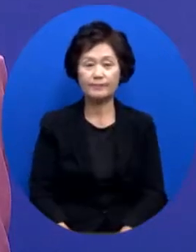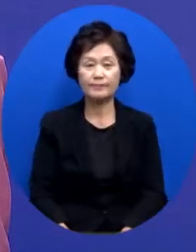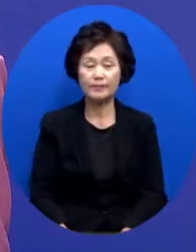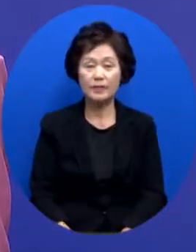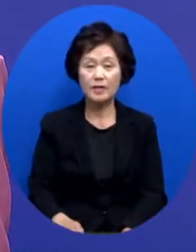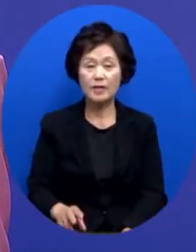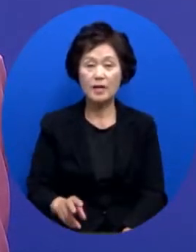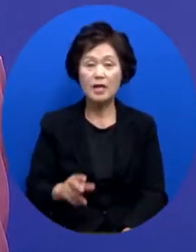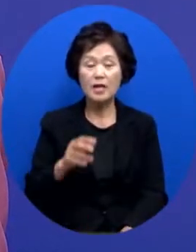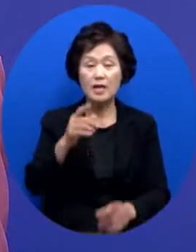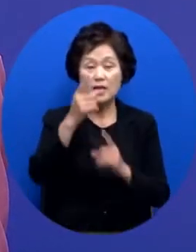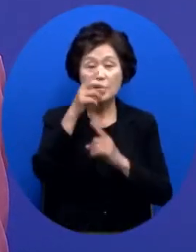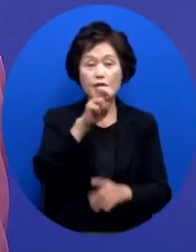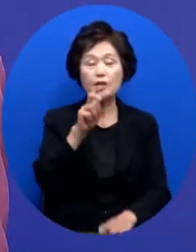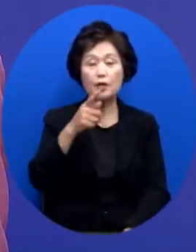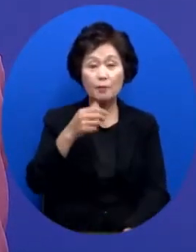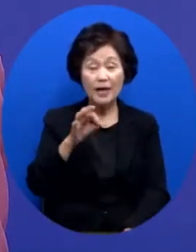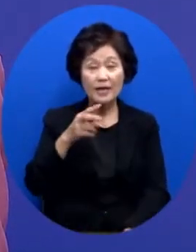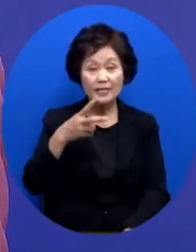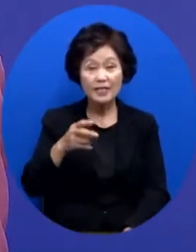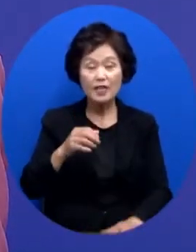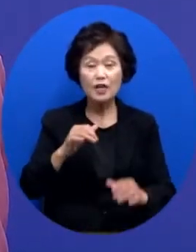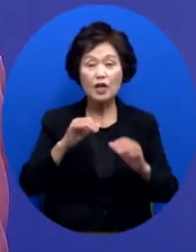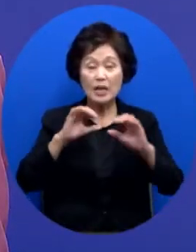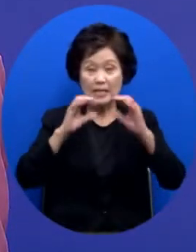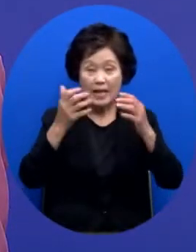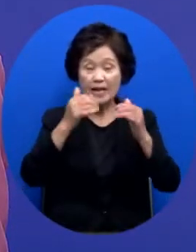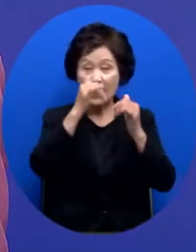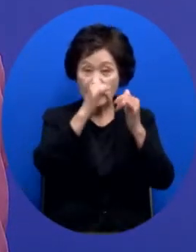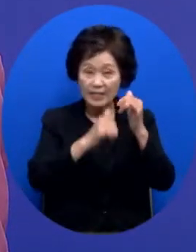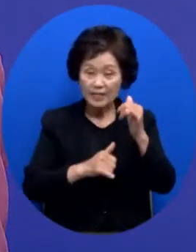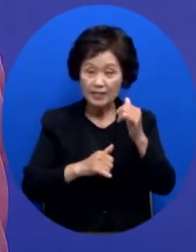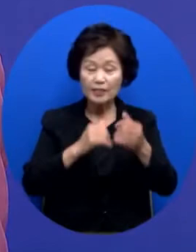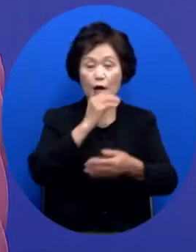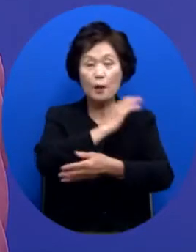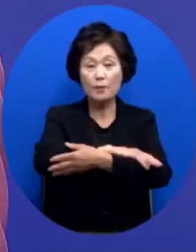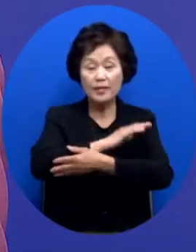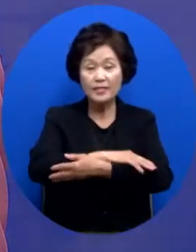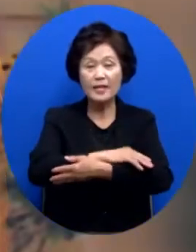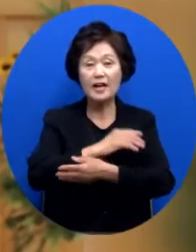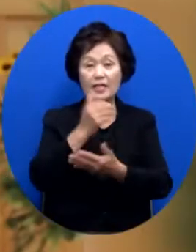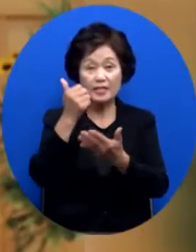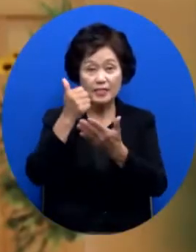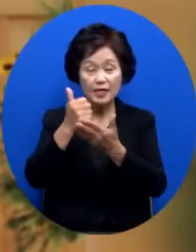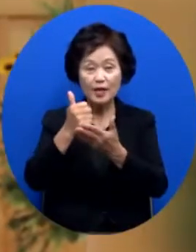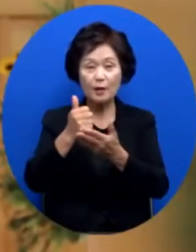이만열 전 국사편찬위원장 2 5회 알렌 기념 상을 수상했습니다